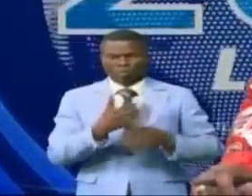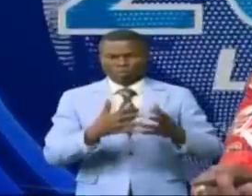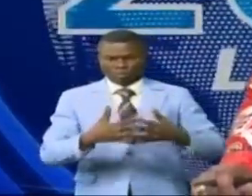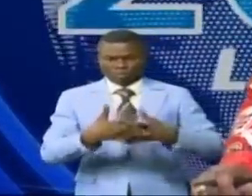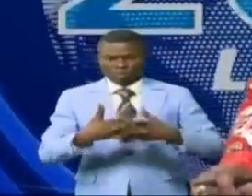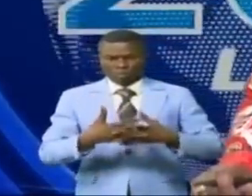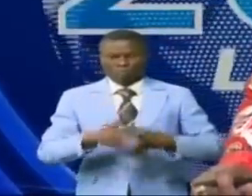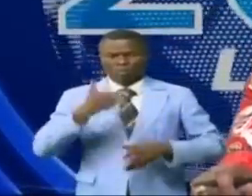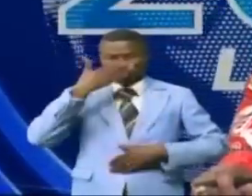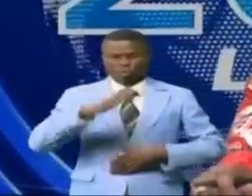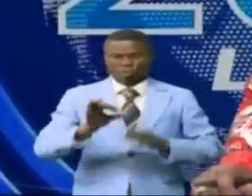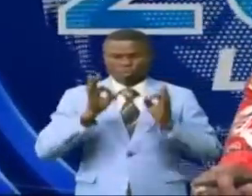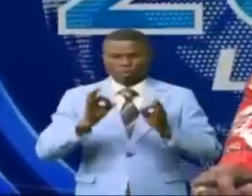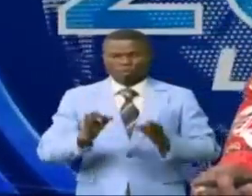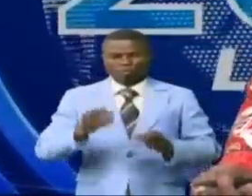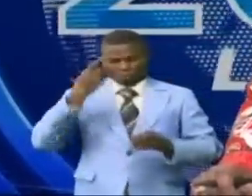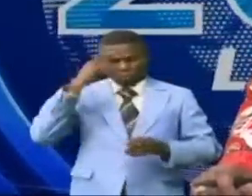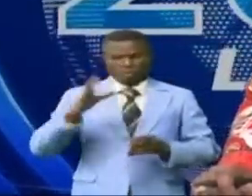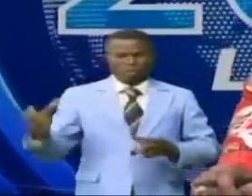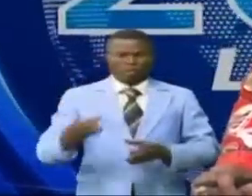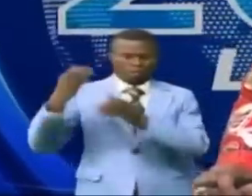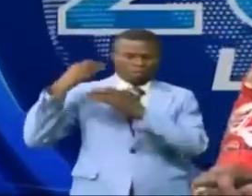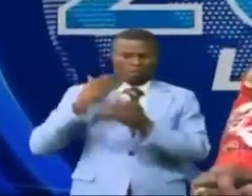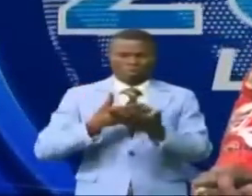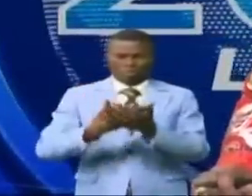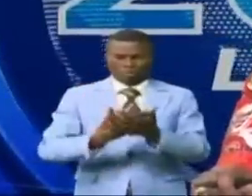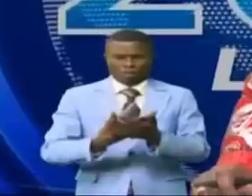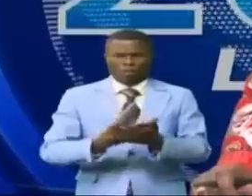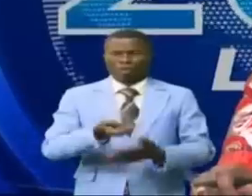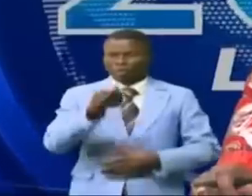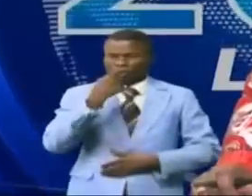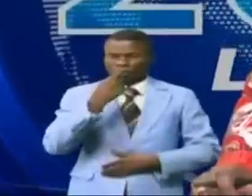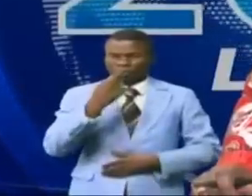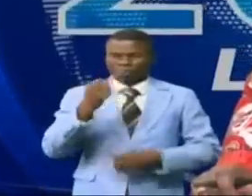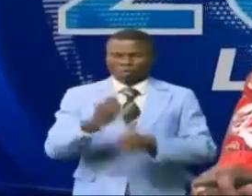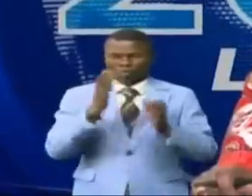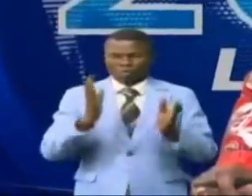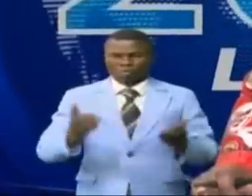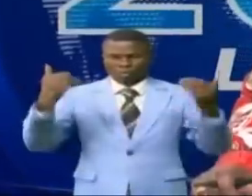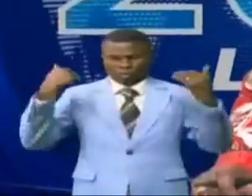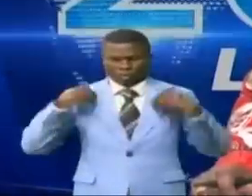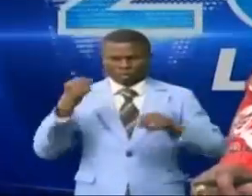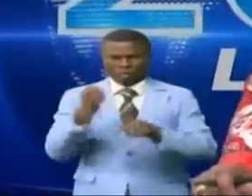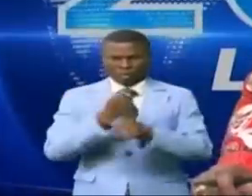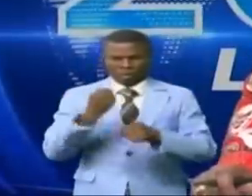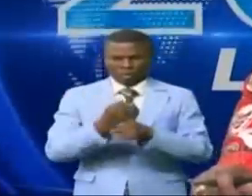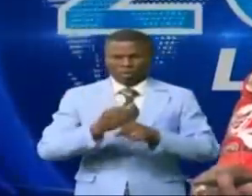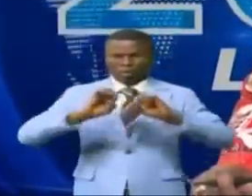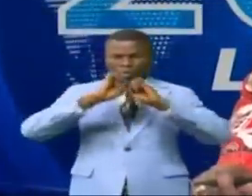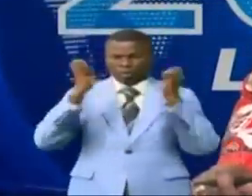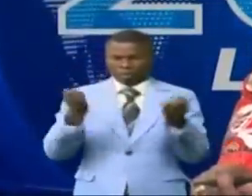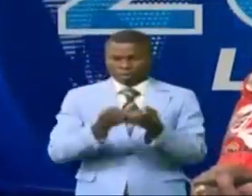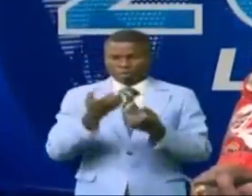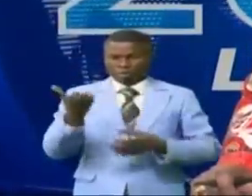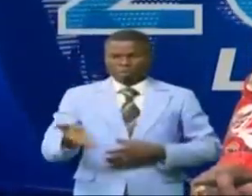équipements flambant neufs pour une bonne prise en charge médicale des agents et cadres et leurs dépendants. Et Jeunie